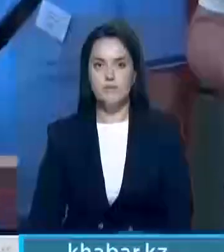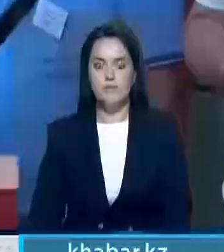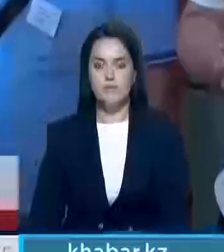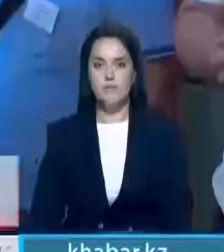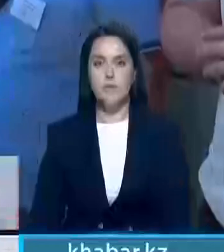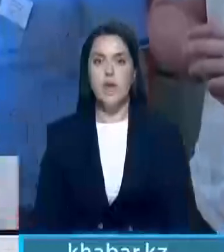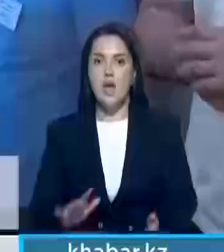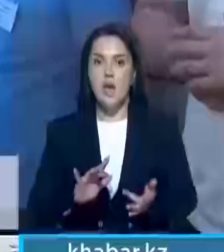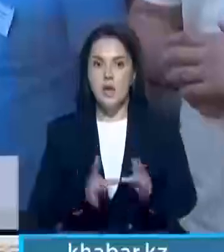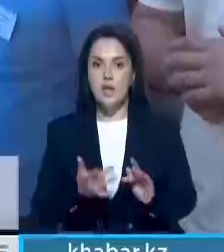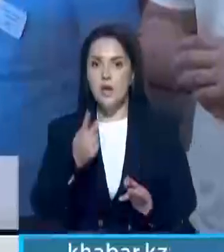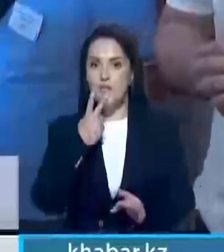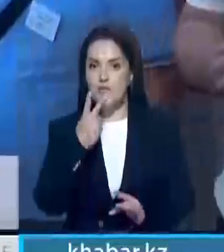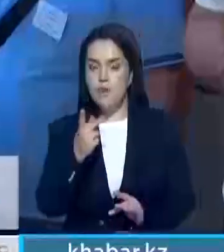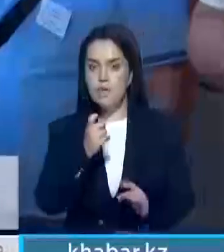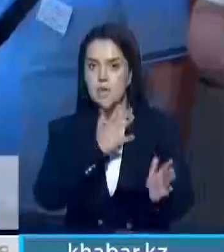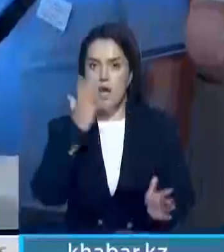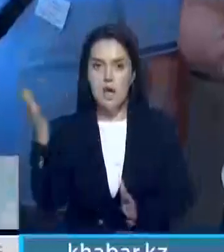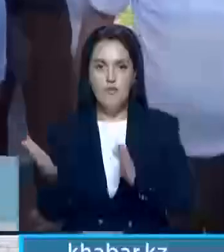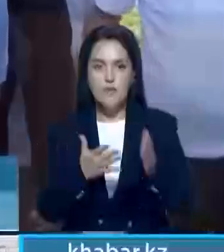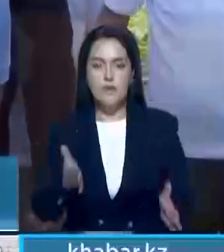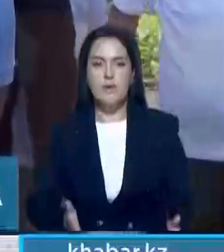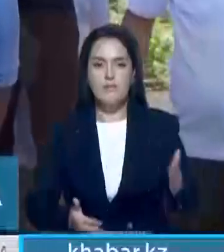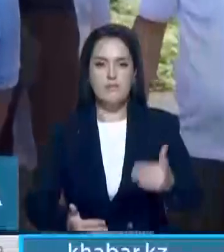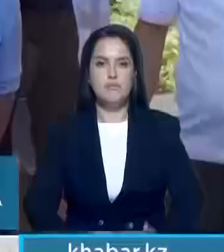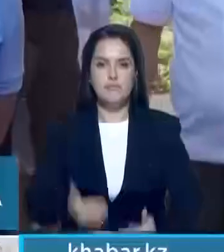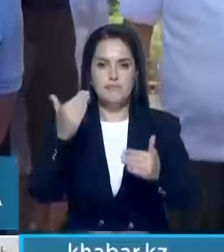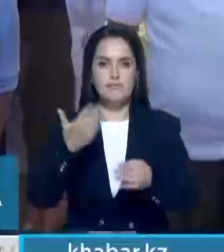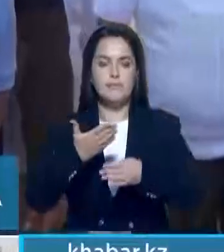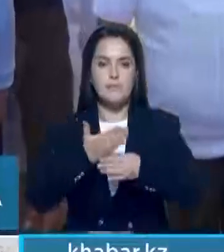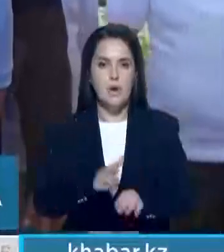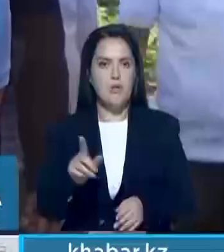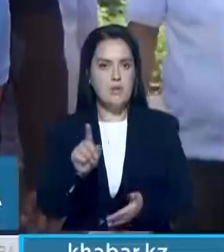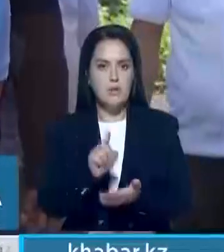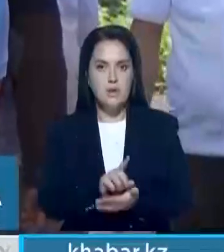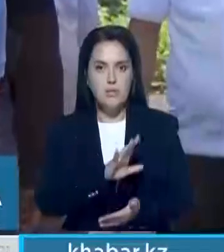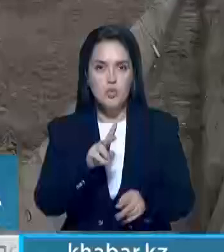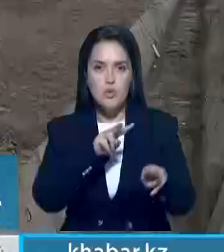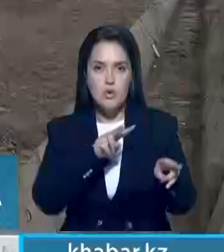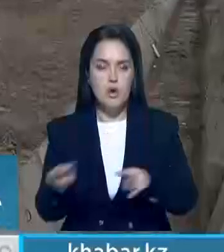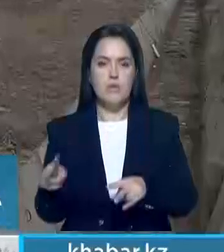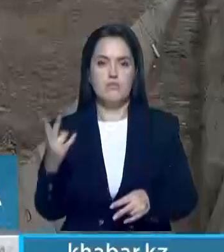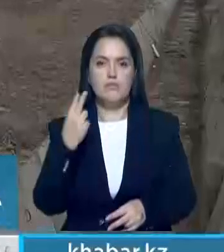В интернете видим, как из-за ветра рушатся стены возводимых домов. Такого не должно быть. Контролируйте качество.